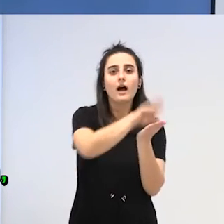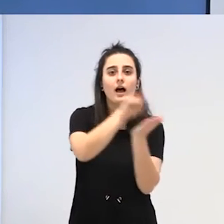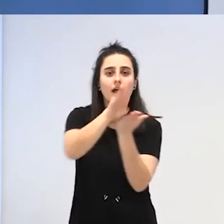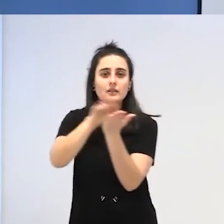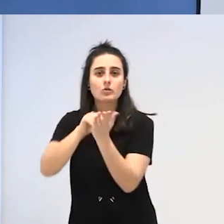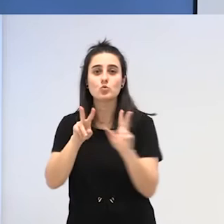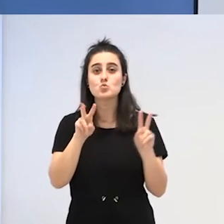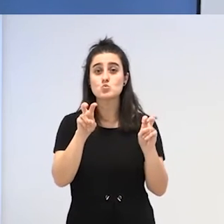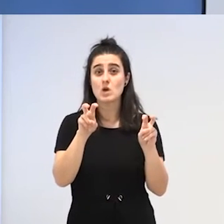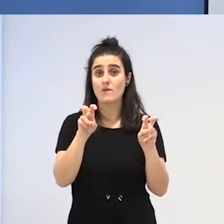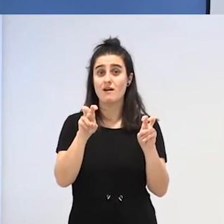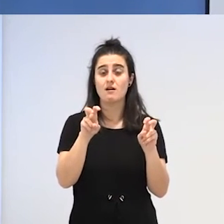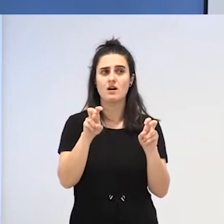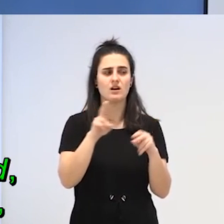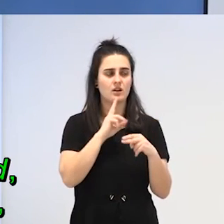zena